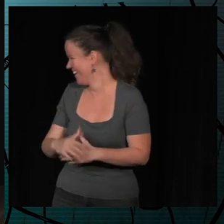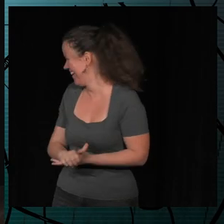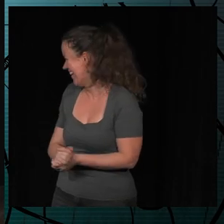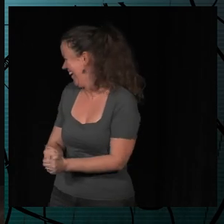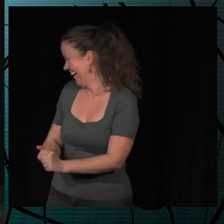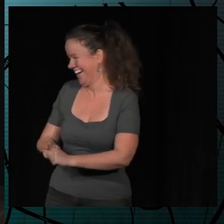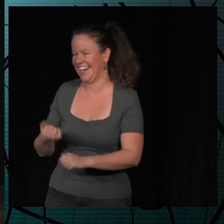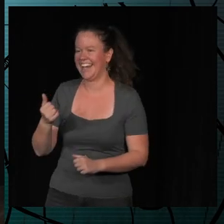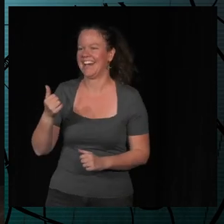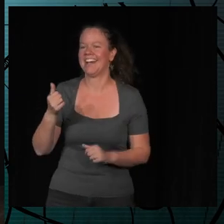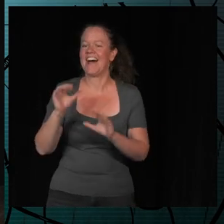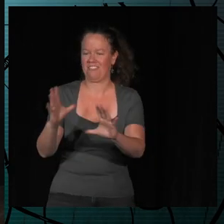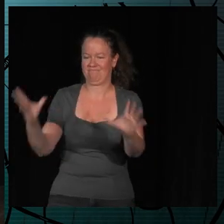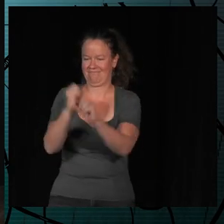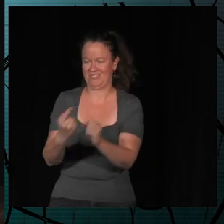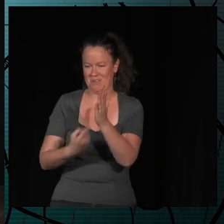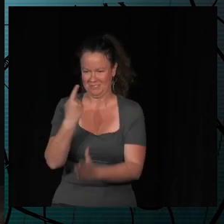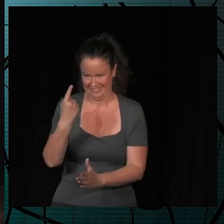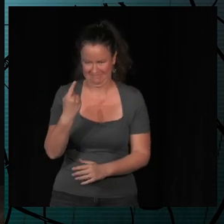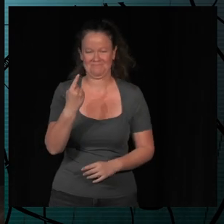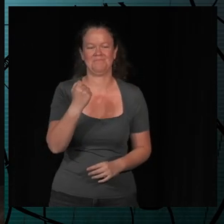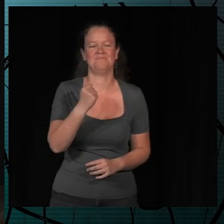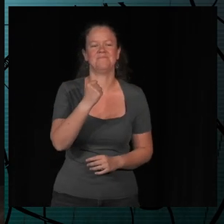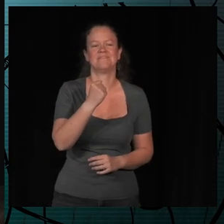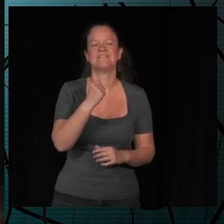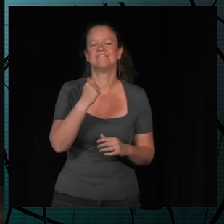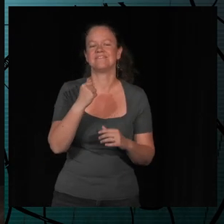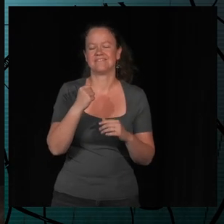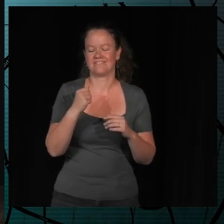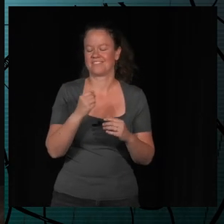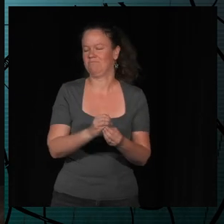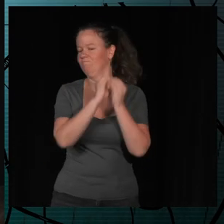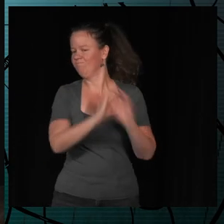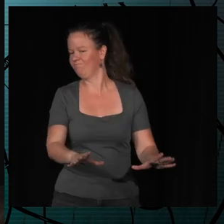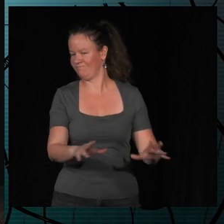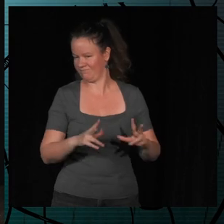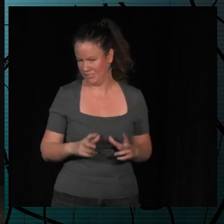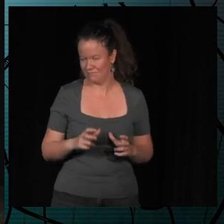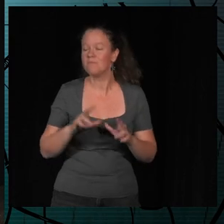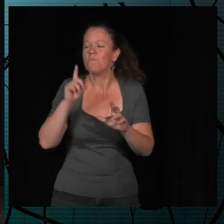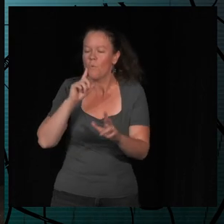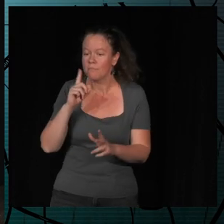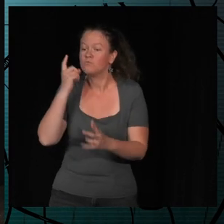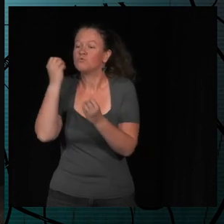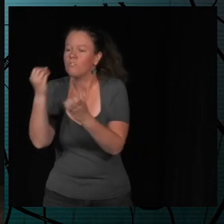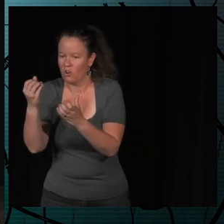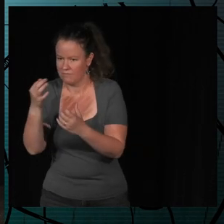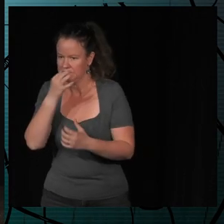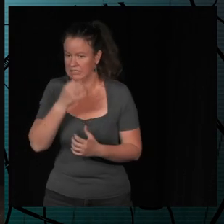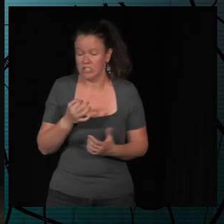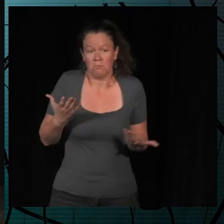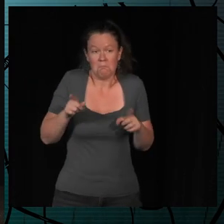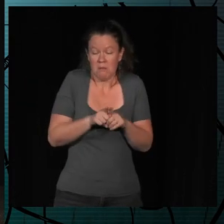raison l'idée c'est que euh on peut imaginer que quelqu'un à distance ou quelqu'un en présence c'est